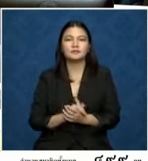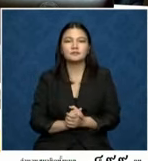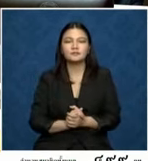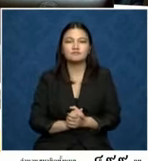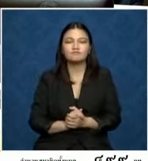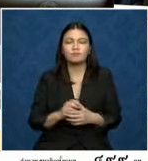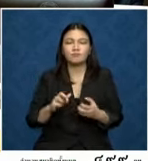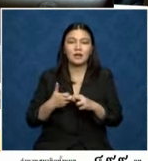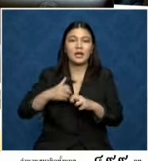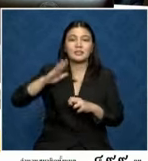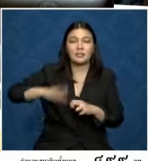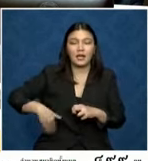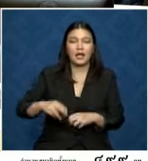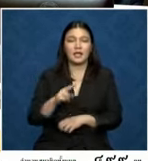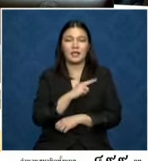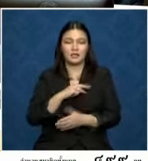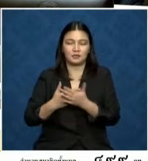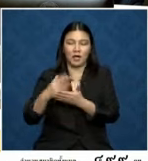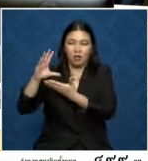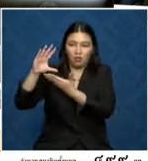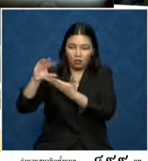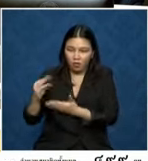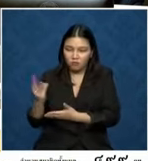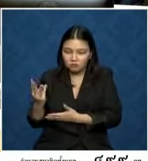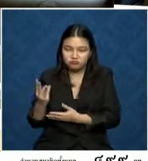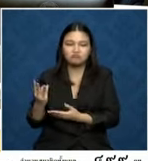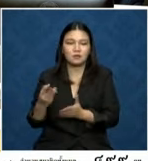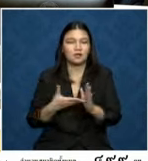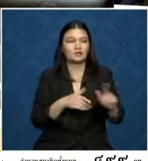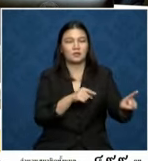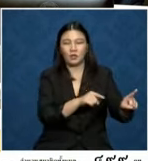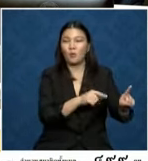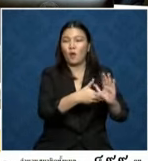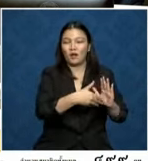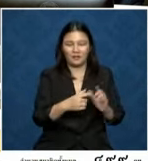นกระทั่งส่งผลให้มีเงินในบัญชีเหลือไม่เพียงพอเมื่อเช็คถึงกำหนดชำระ